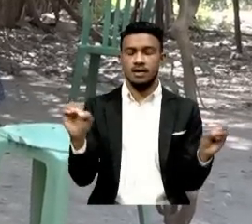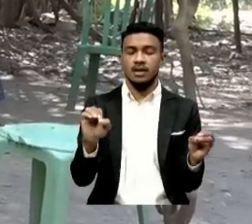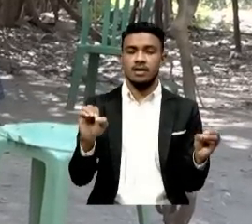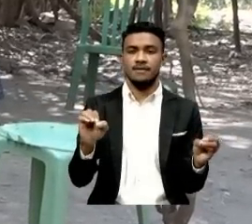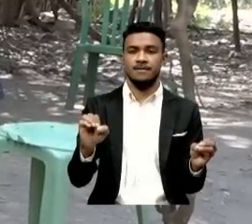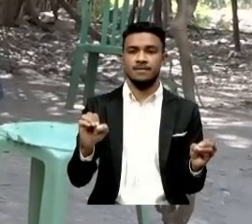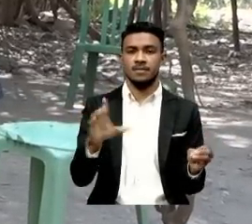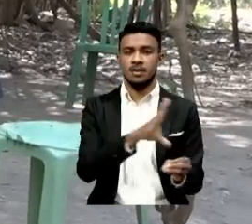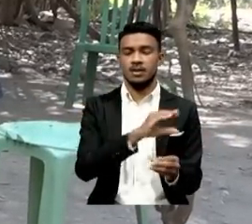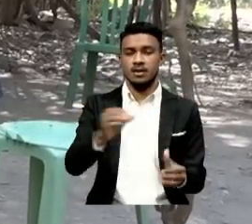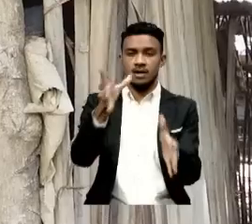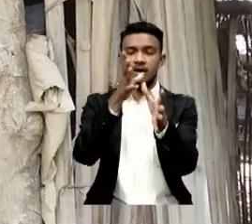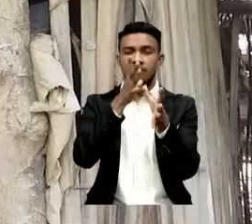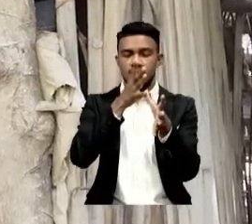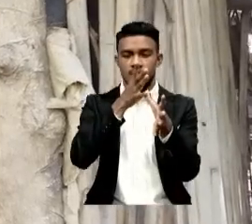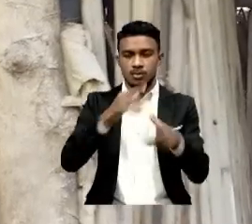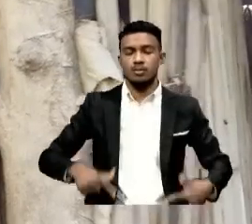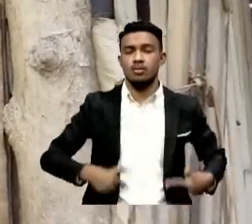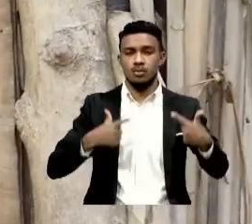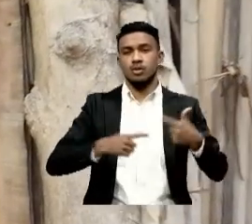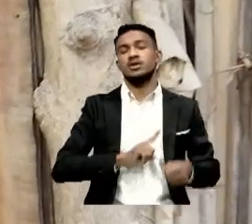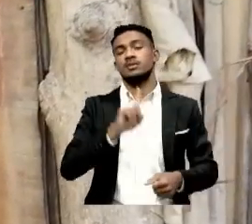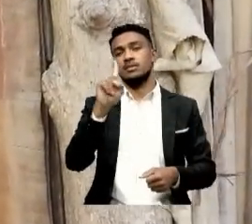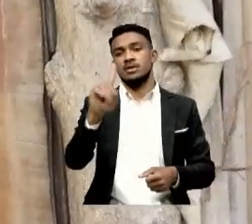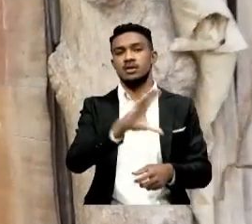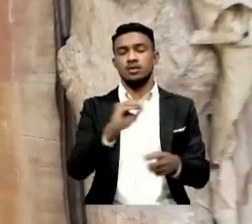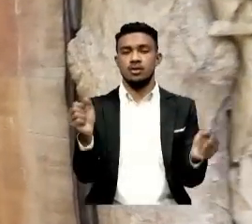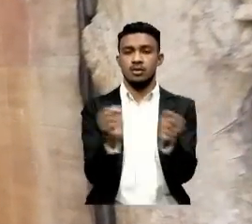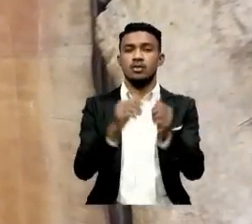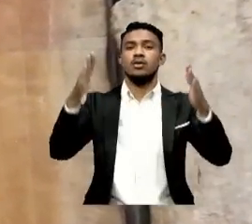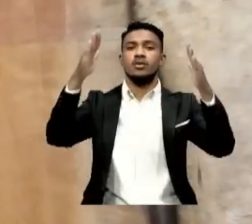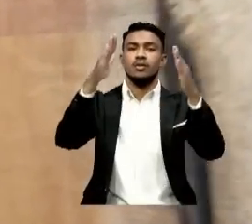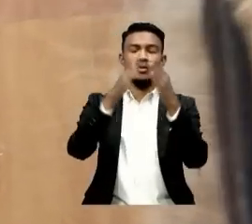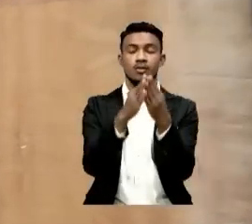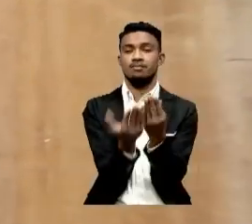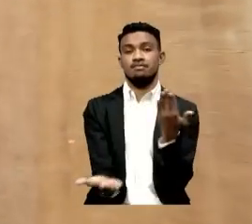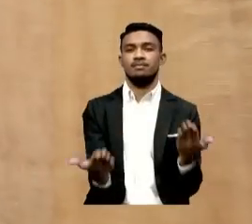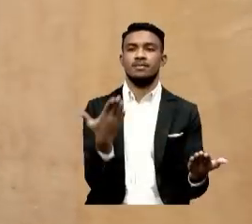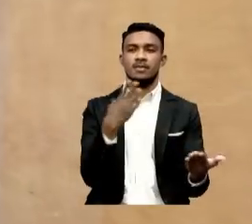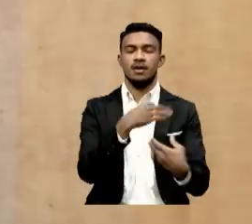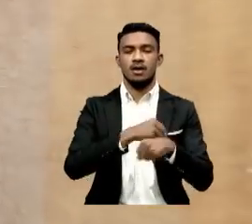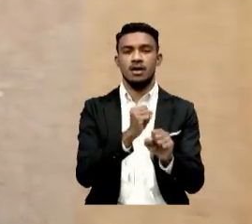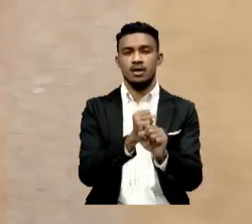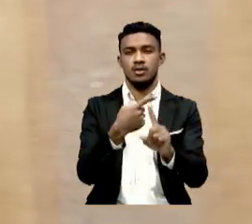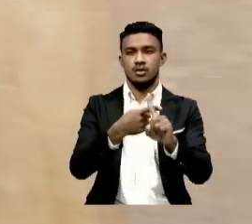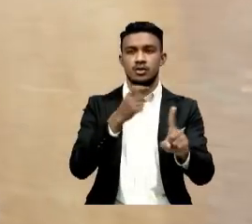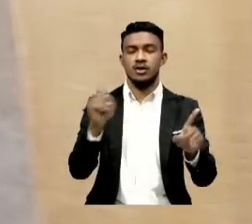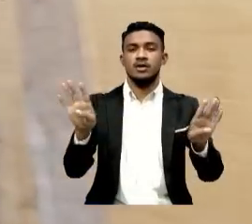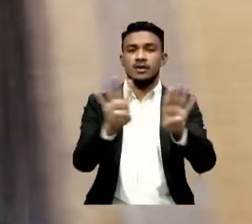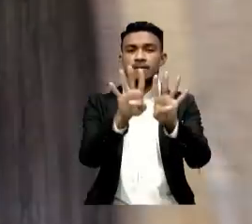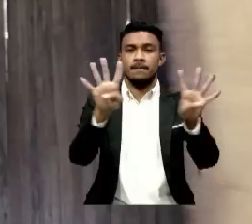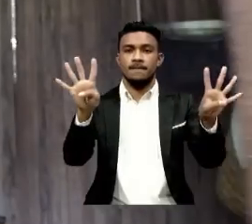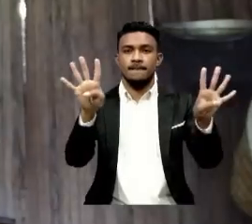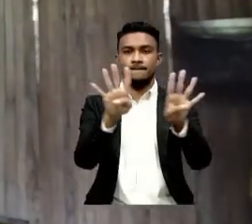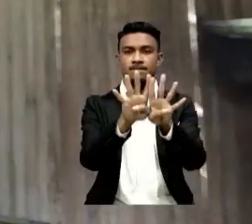ne Moris Mesak ho kondisang uma simples no humildadi tamba konstrui husi bebak avo